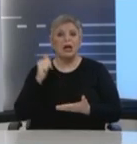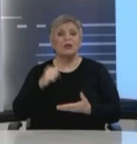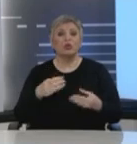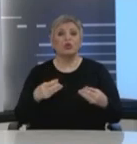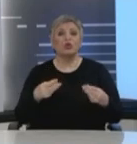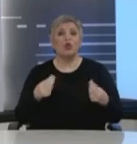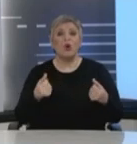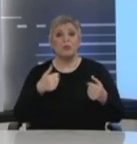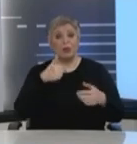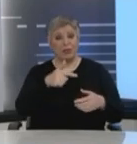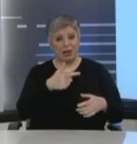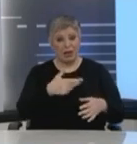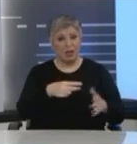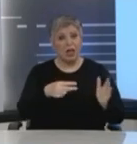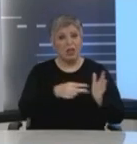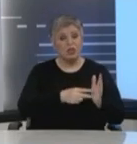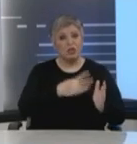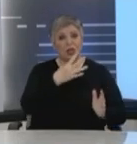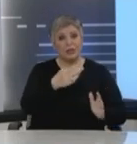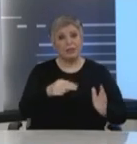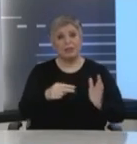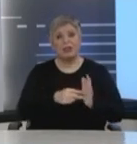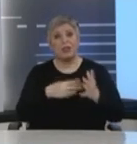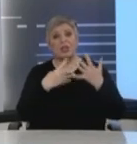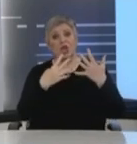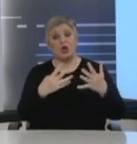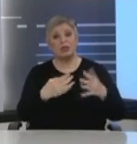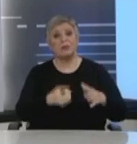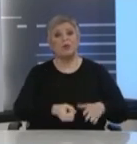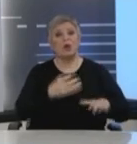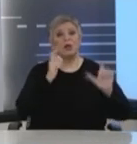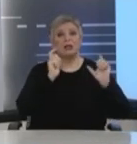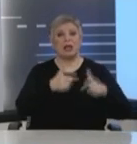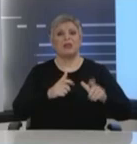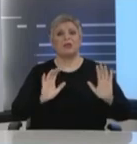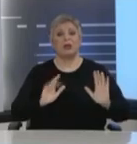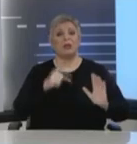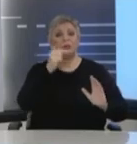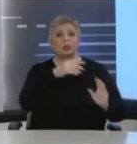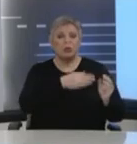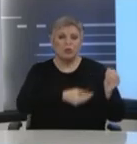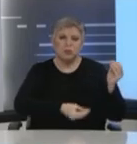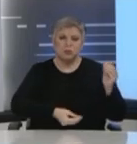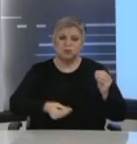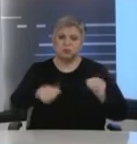περίοδου διακυβέρνησης 2-4-2-9 της Νέας Δημοκρατίας, οπότε και εκτροχιάστηκε η δαπάνη.